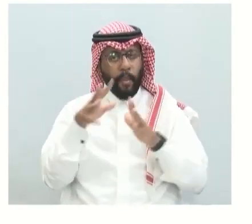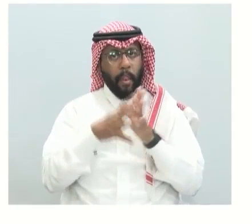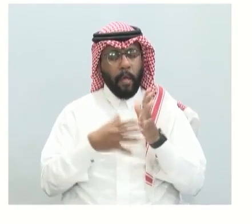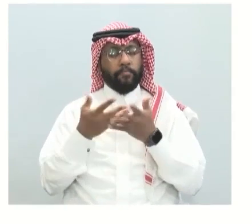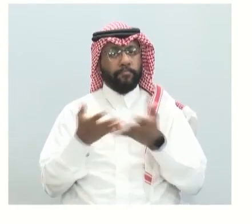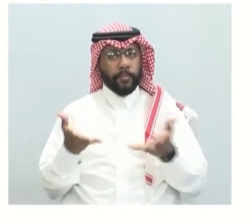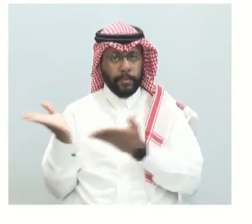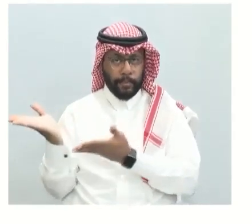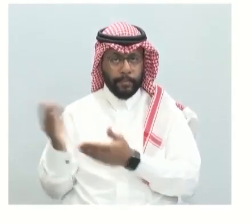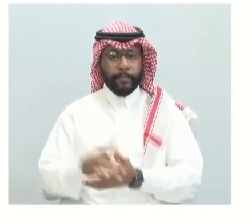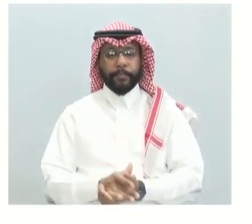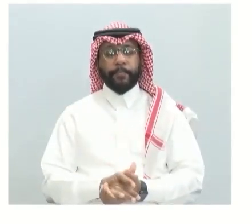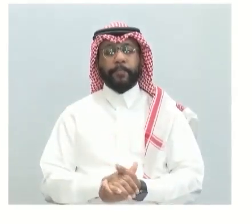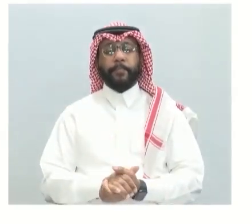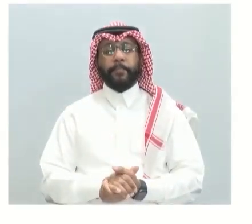عنه